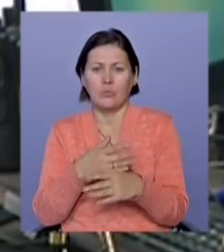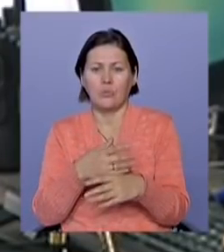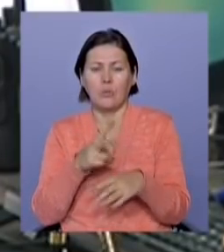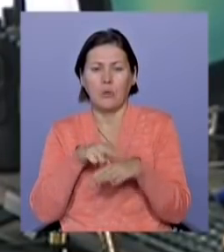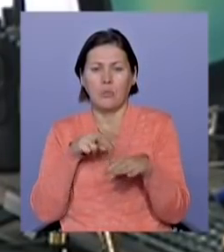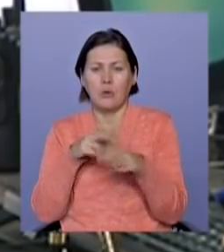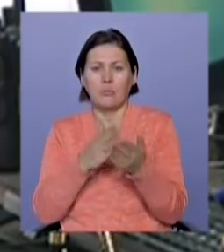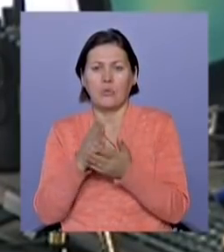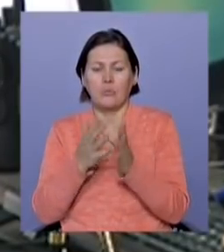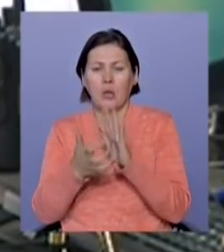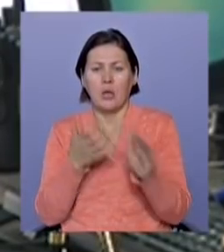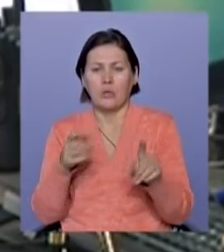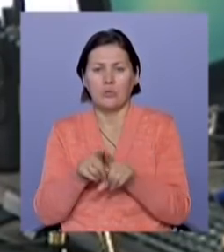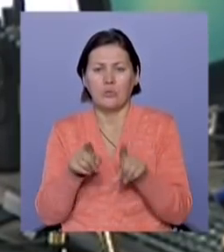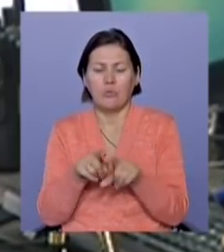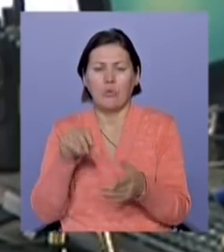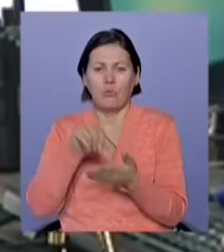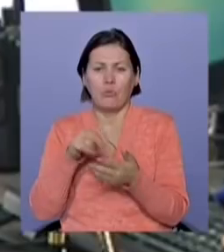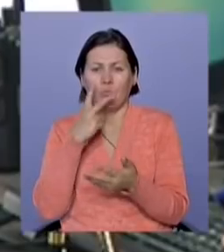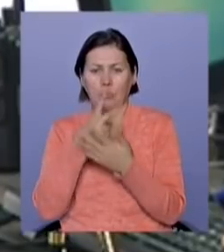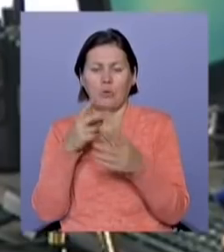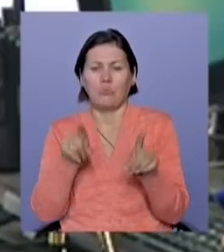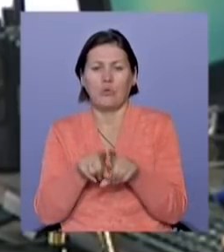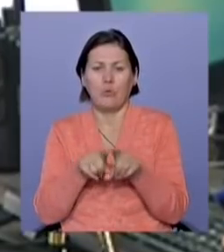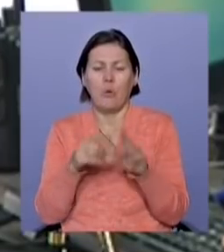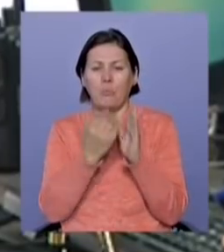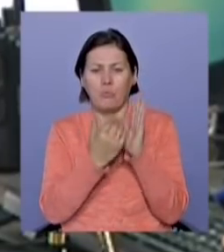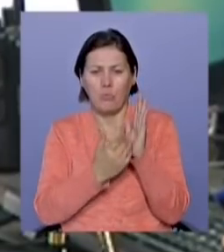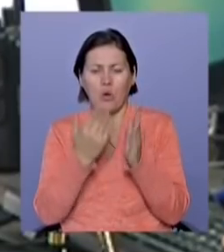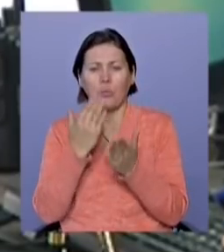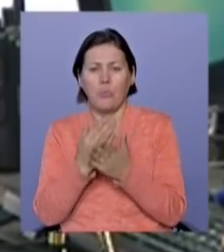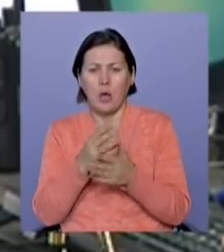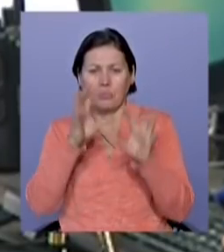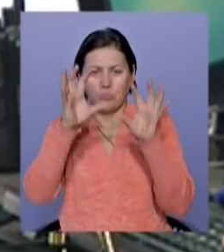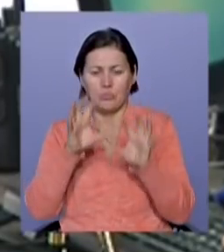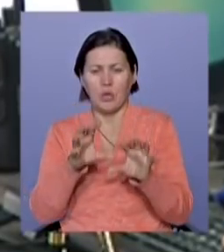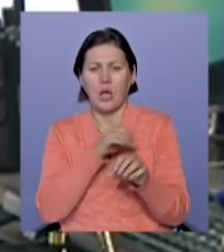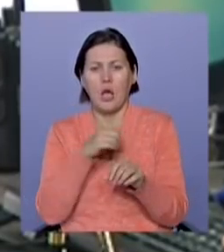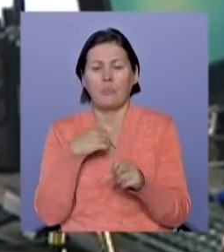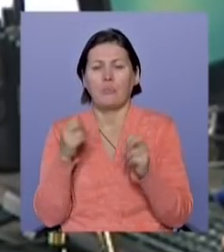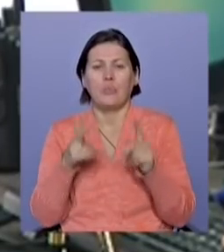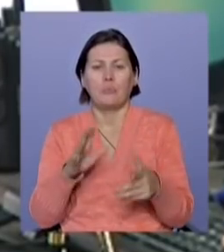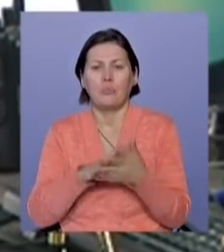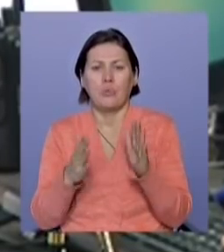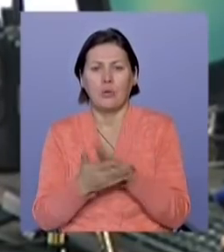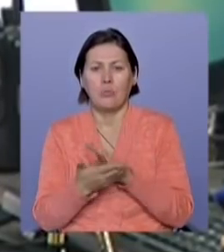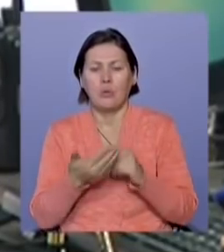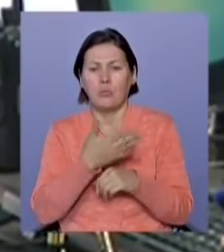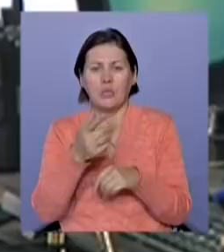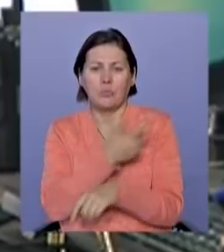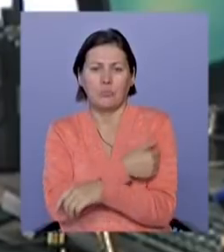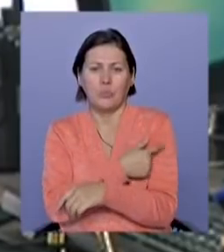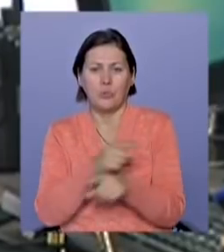полиция қызметкерлерін шақырып, солардың қатысуымен көрсетілу керек деген пункт бар. Ал өзіне қауіп төнген жағдайда біздің дәрігерлеріміз